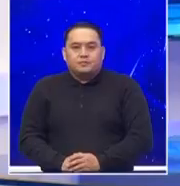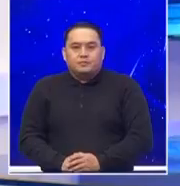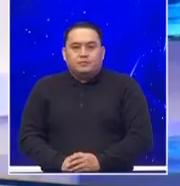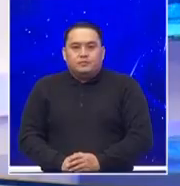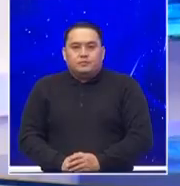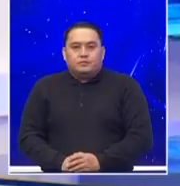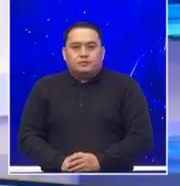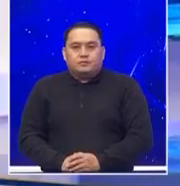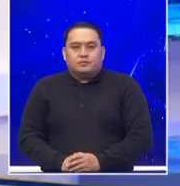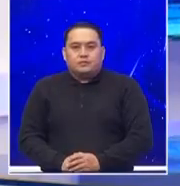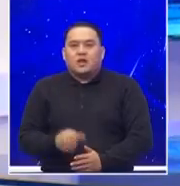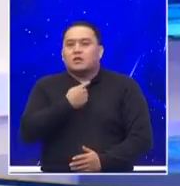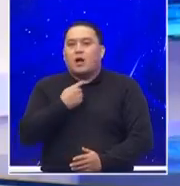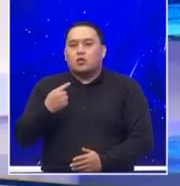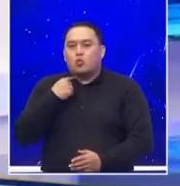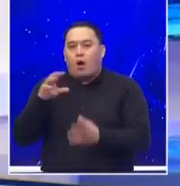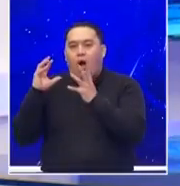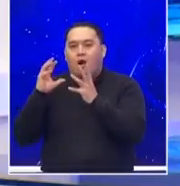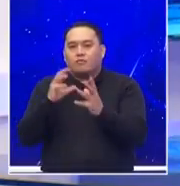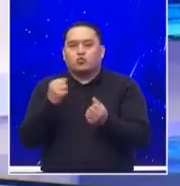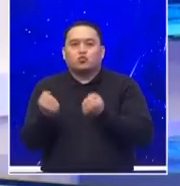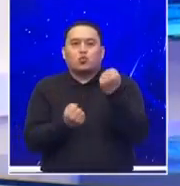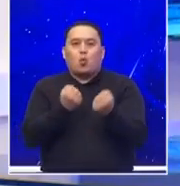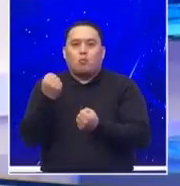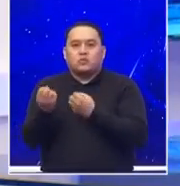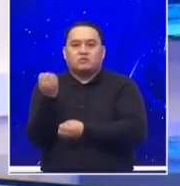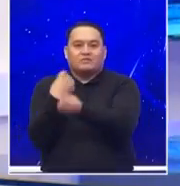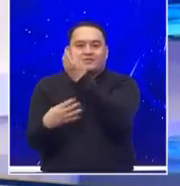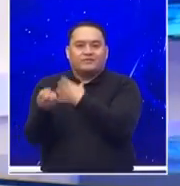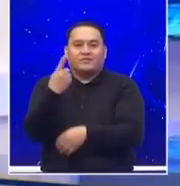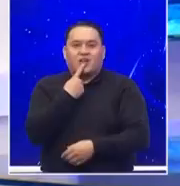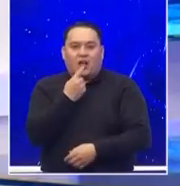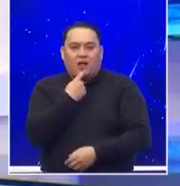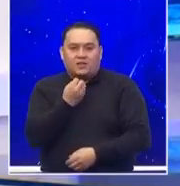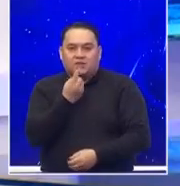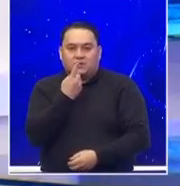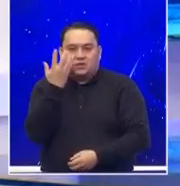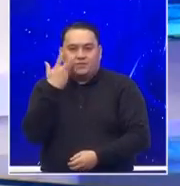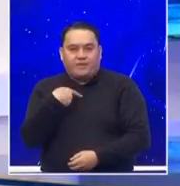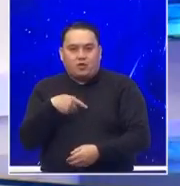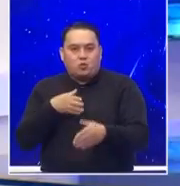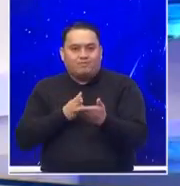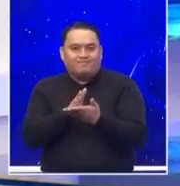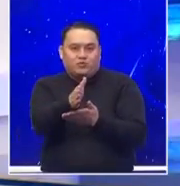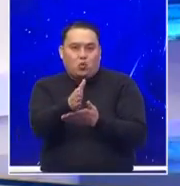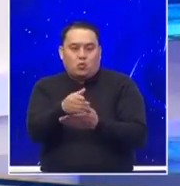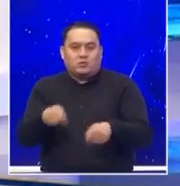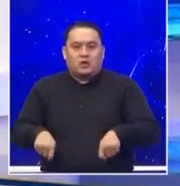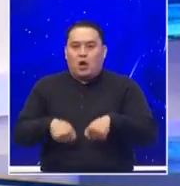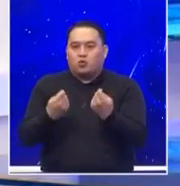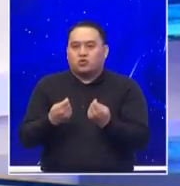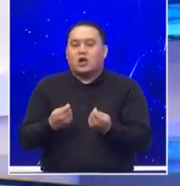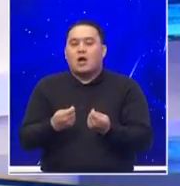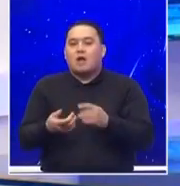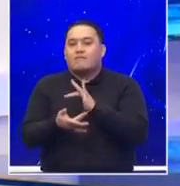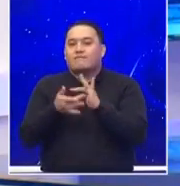Қызылға өтіп, қапал болды. Талдықорғанда автобус жүргізушісі бағдаршамның қызыл түсіне өтіп, жол ережесін бұзған. Заңсыз әрекет